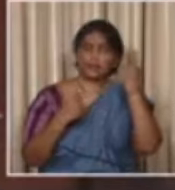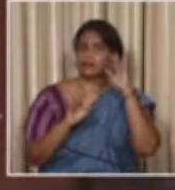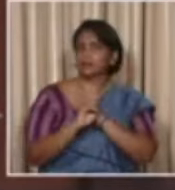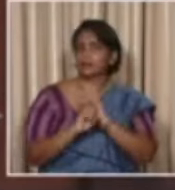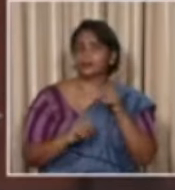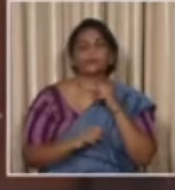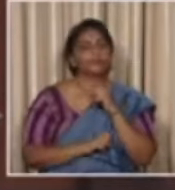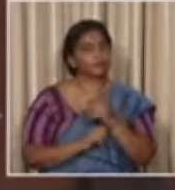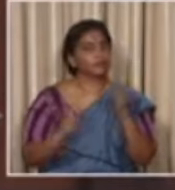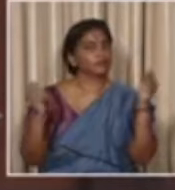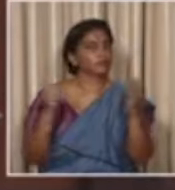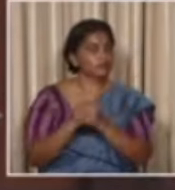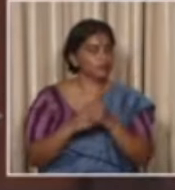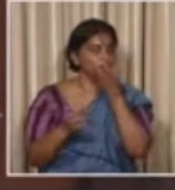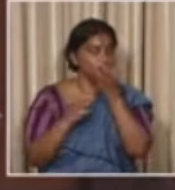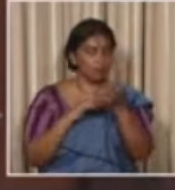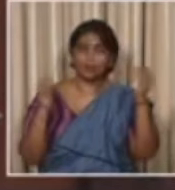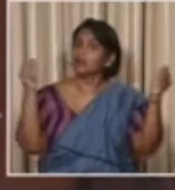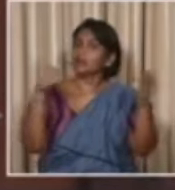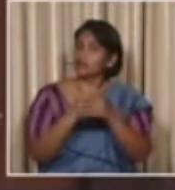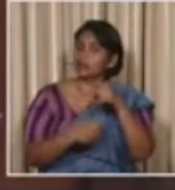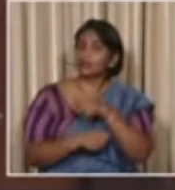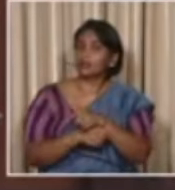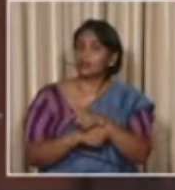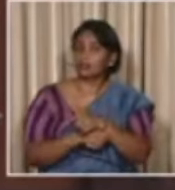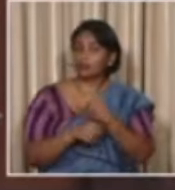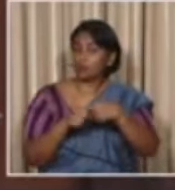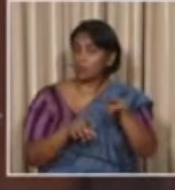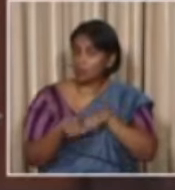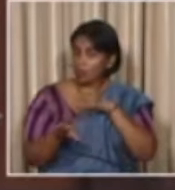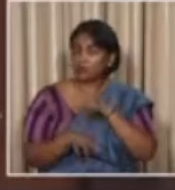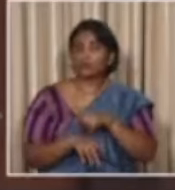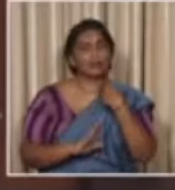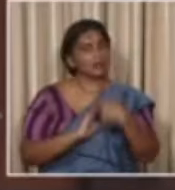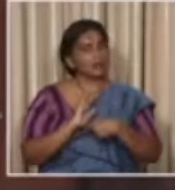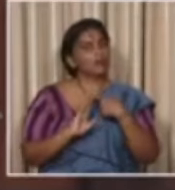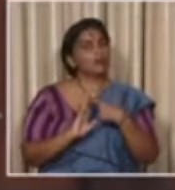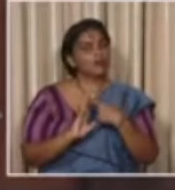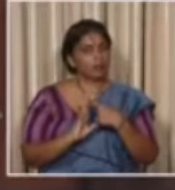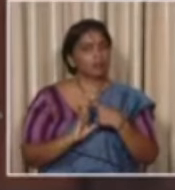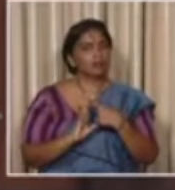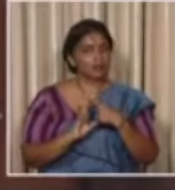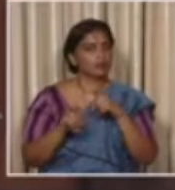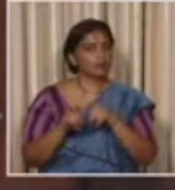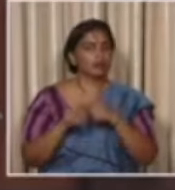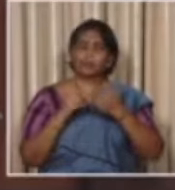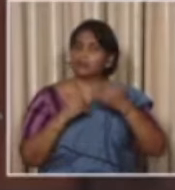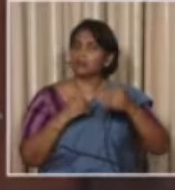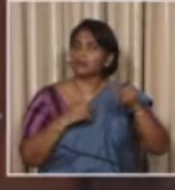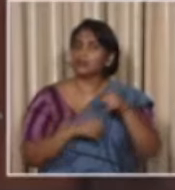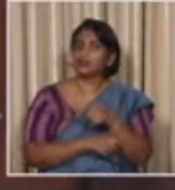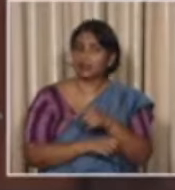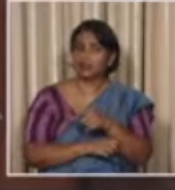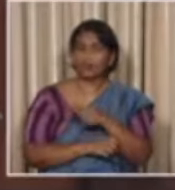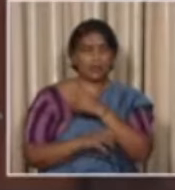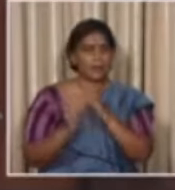තිනවා. මේක පිටිපස්සේ මේ ප්‍රහාරයේ පිටිපස්සේ මේ ප්‍රහාරයේ මුල් වෙලා තමයි මේ ලංකාව තුළ ට්‍රිපලි ප්ලටූන් කියලා අපි දිගටම කිව්වා. මේ